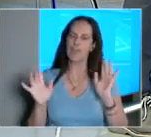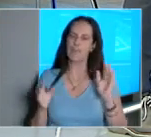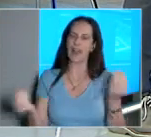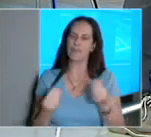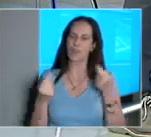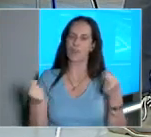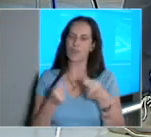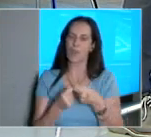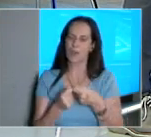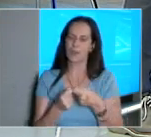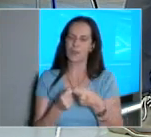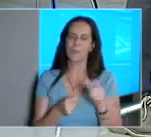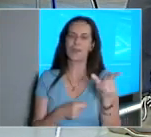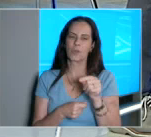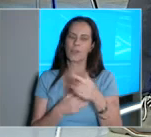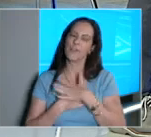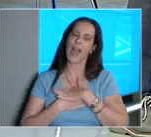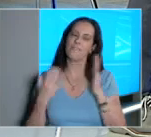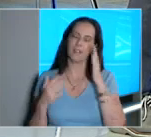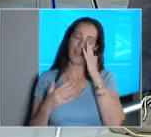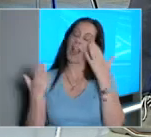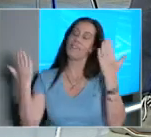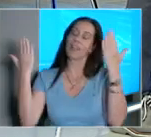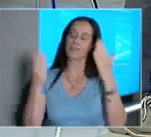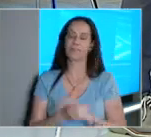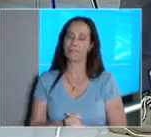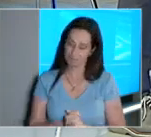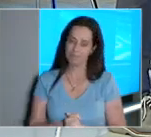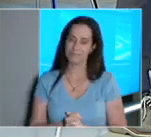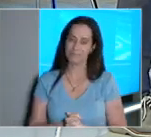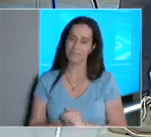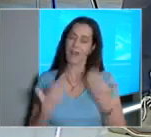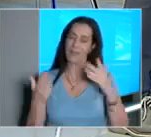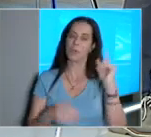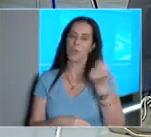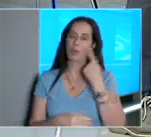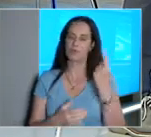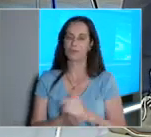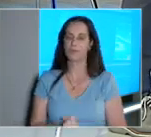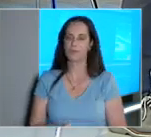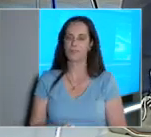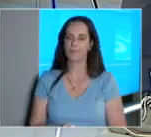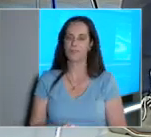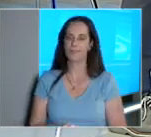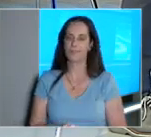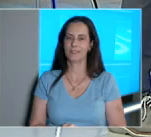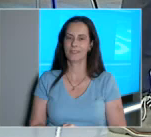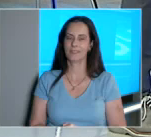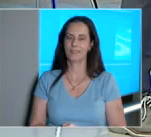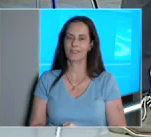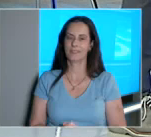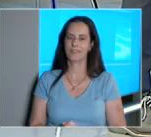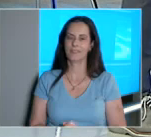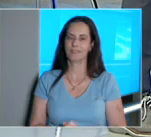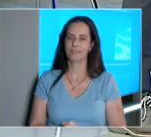דברים שקשורים בזוגיות ואהבה, לו יהי, אתה יודע, שככה יהיה עם כולם. בדיוק ככה. טוב, אנחנו נחזור